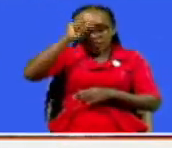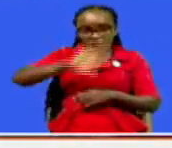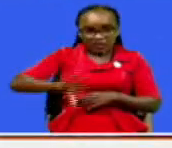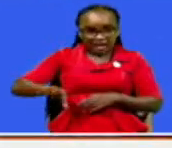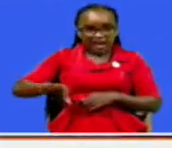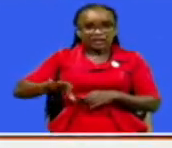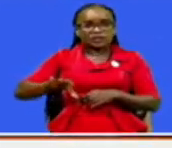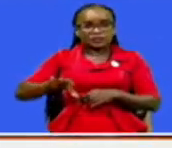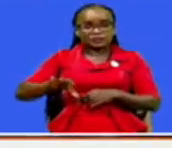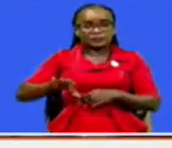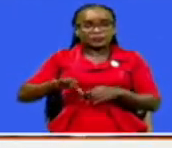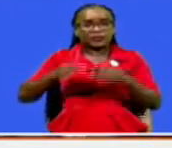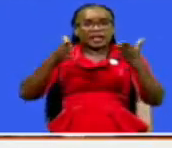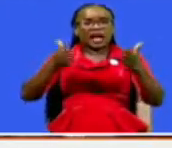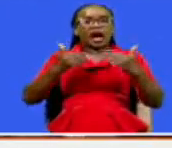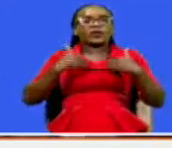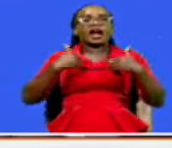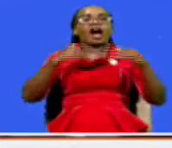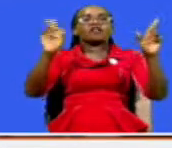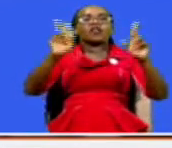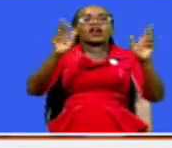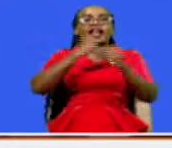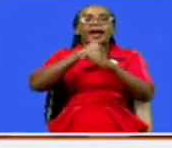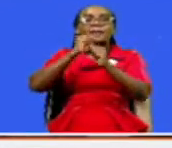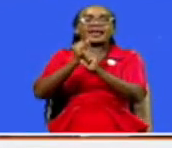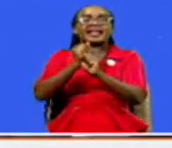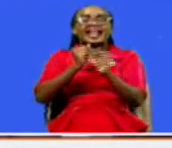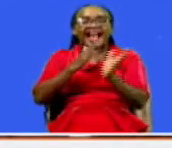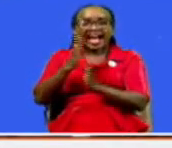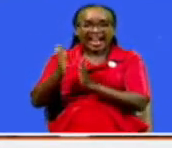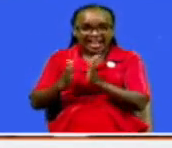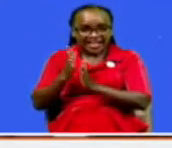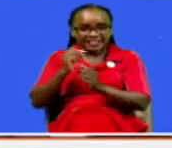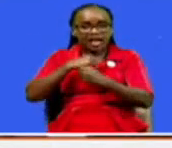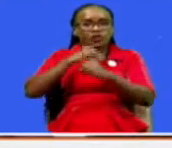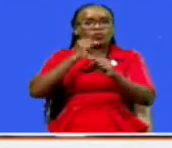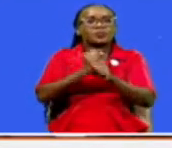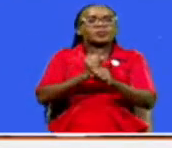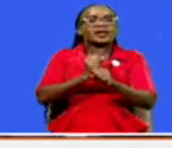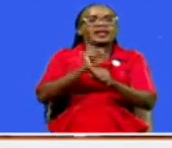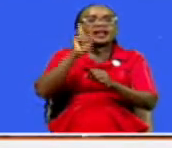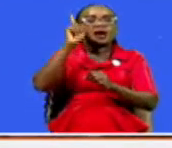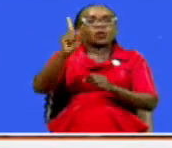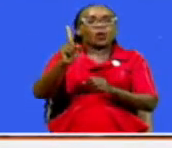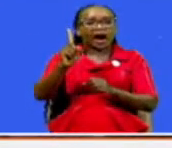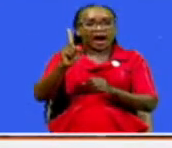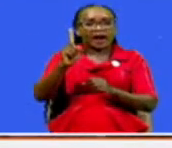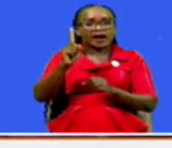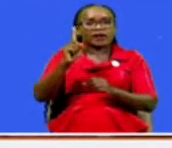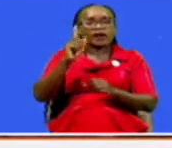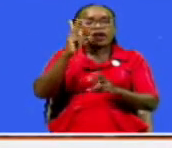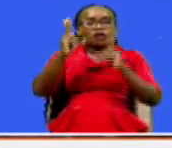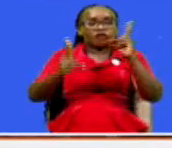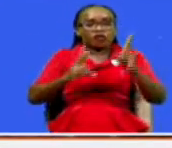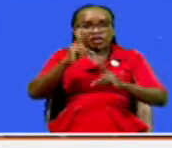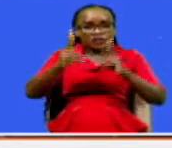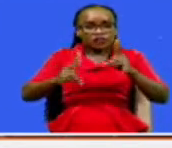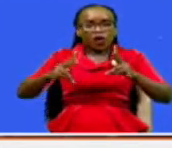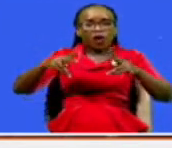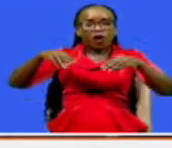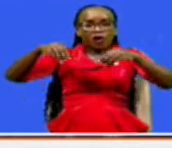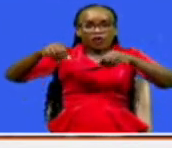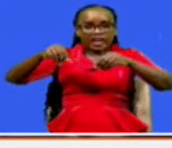the short rains, we have already made arrangements to make 1.4 million bags of